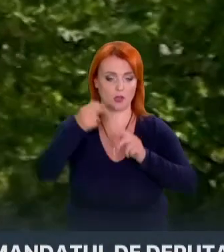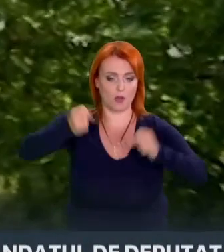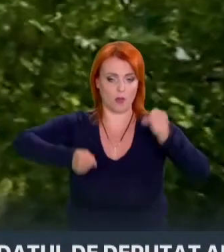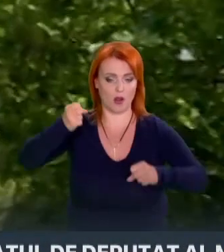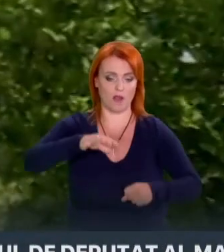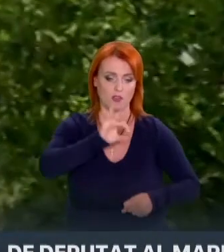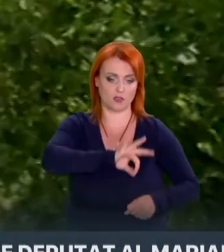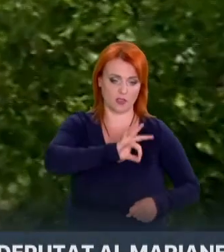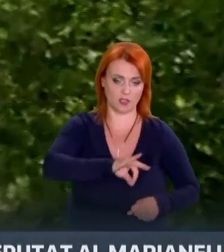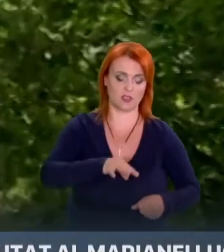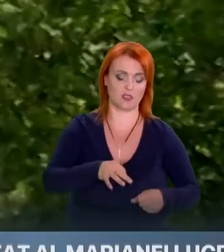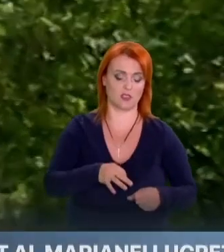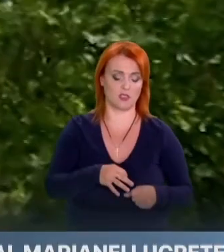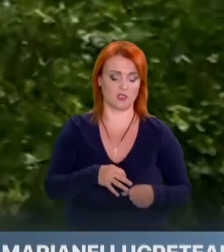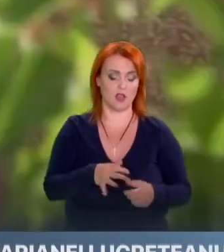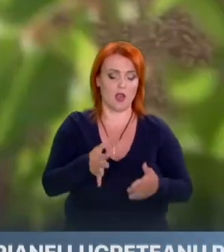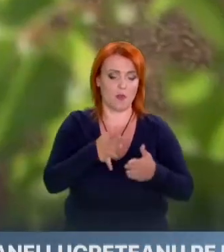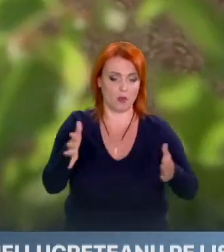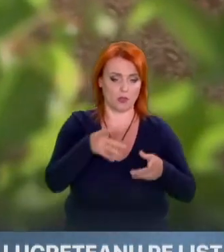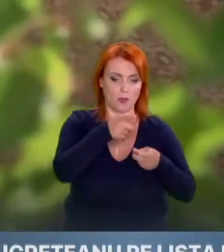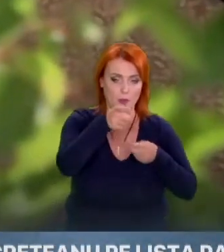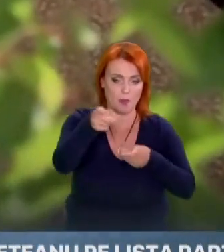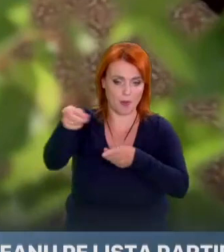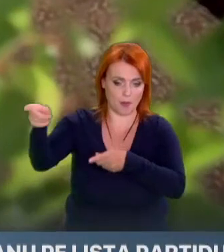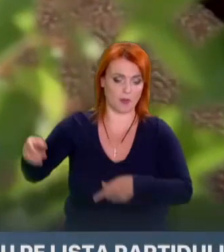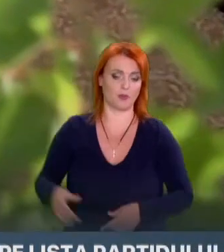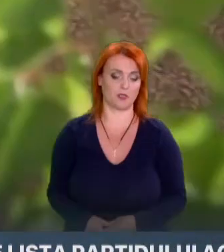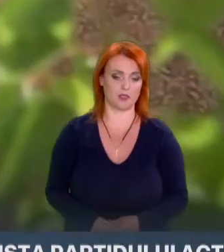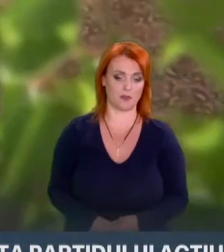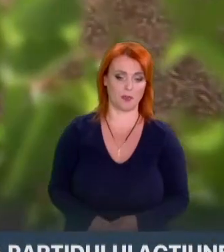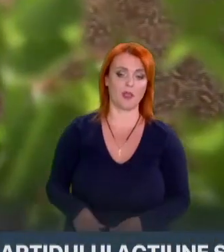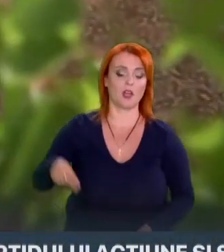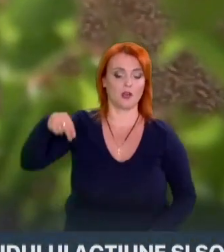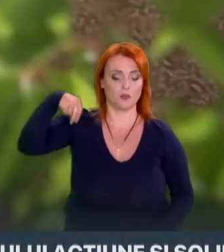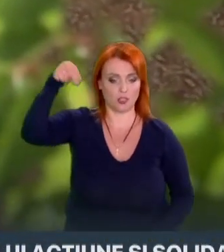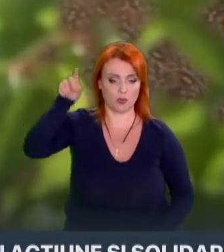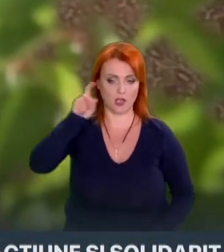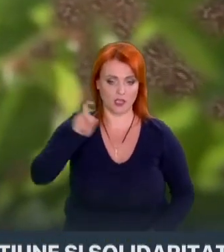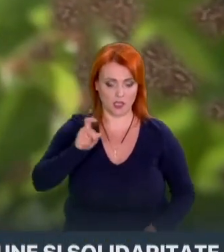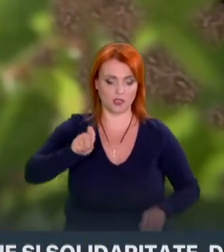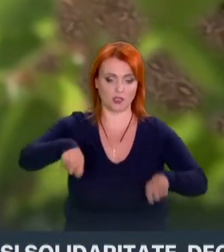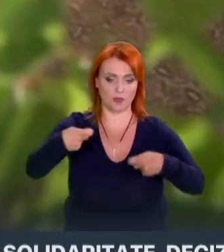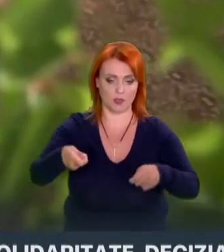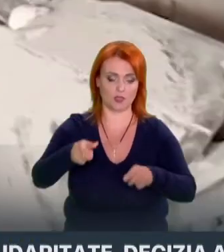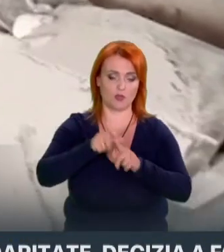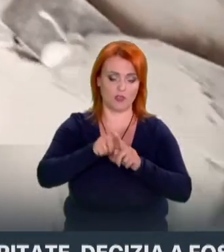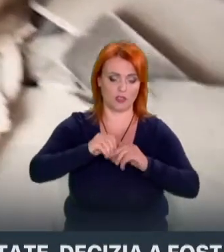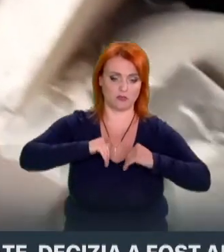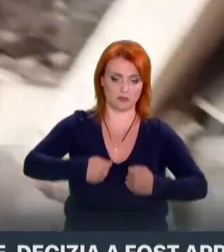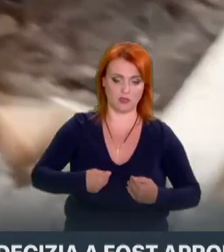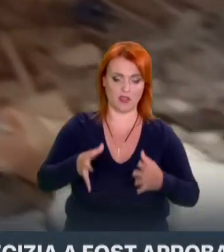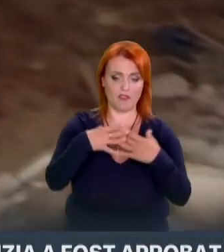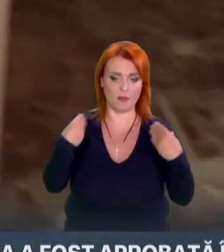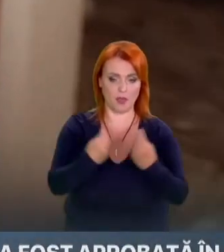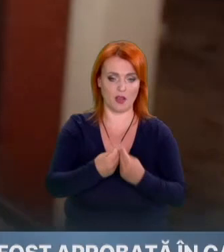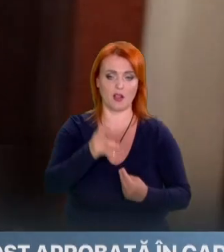folosite muniții cu dispersie. Președintele Volodymyr Zelensky a exprimat condoleanțe familiilor celor uciși de bombardament și a